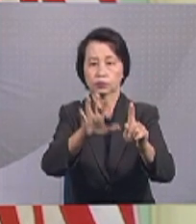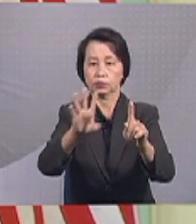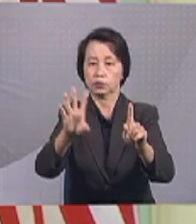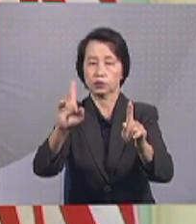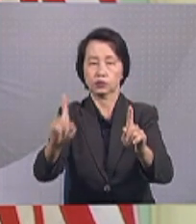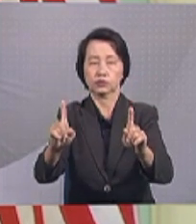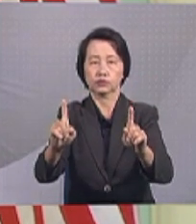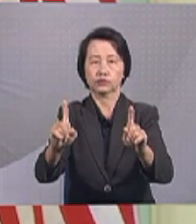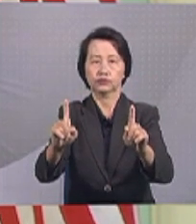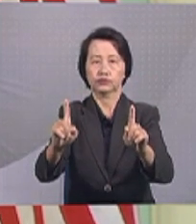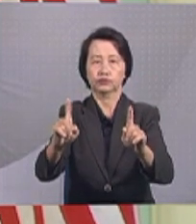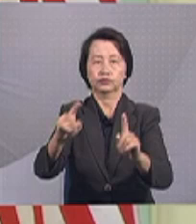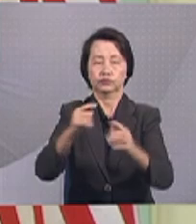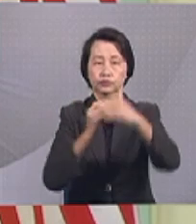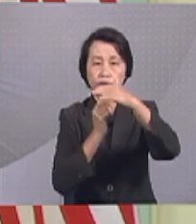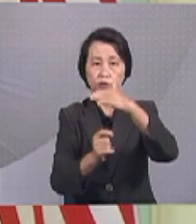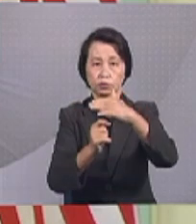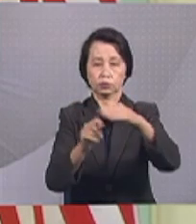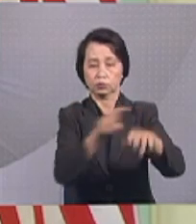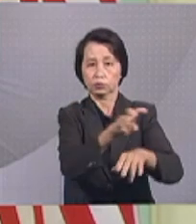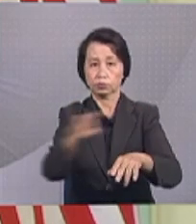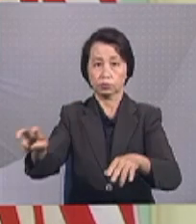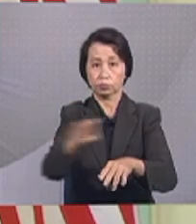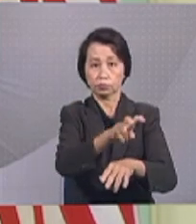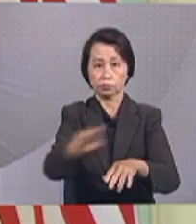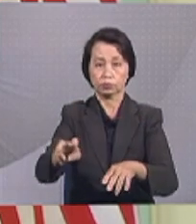1,541 terminal pengangkutan darat,